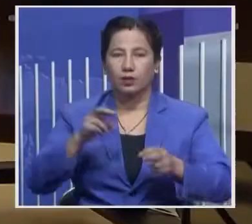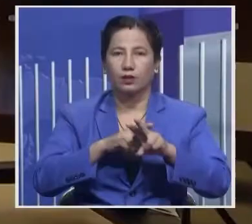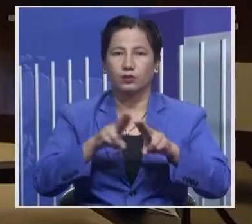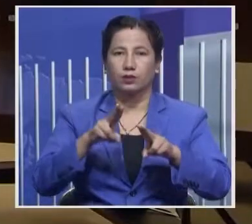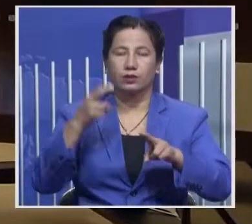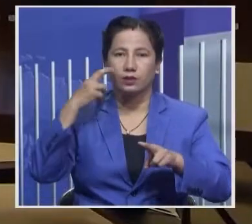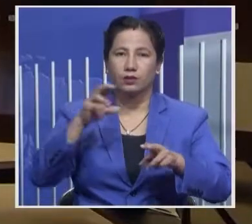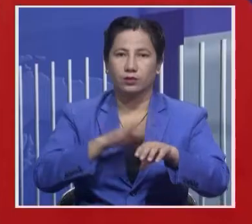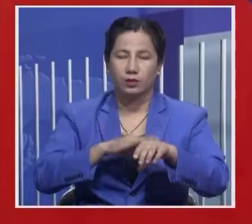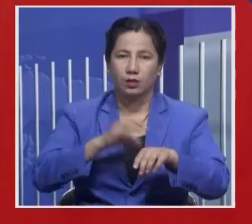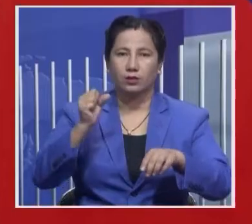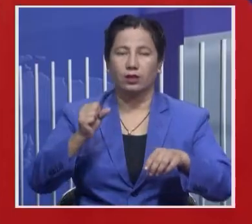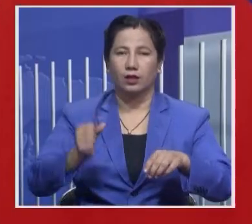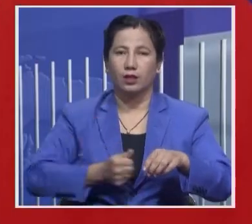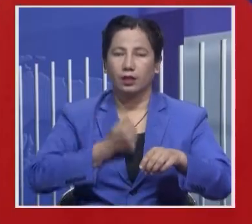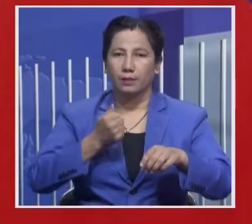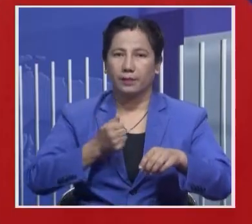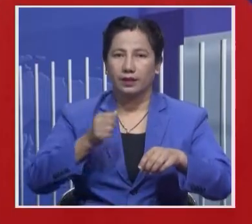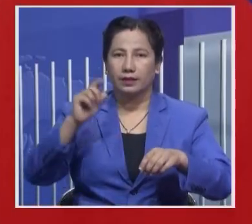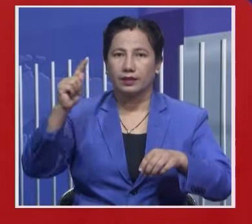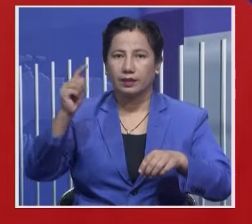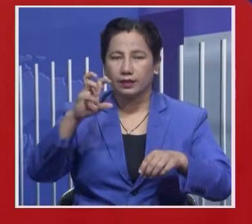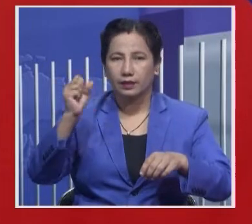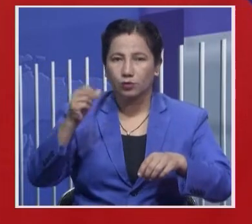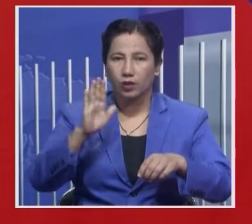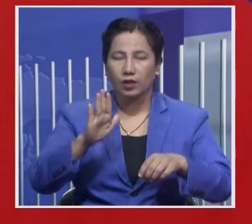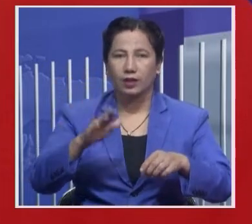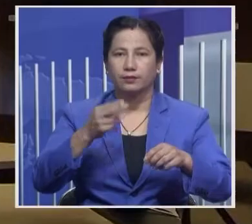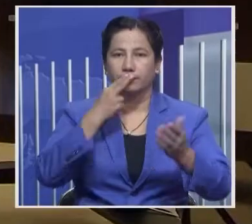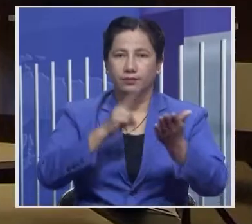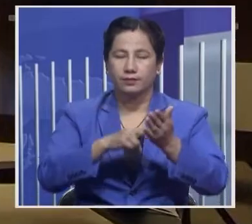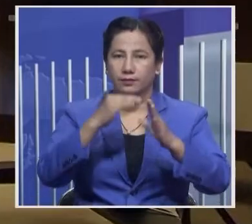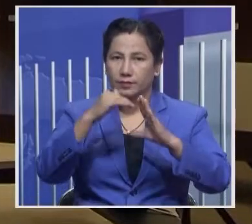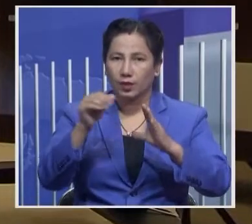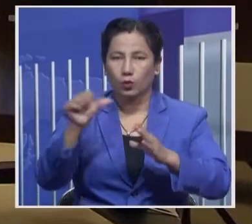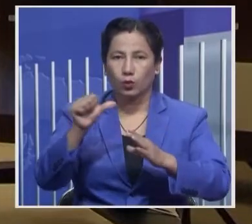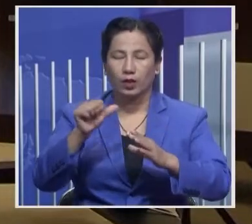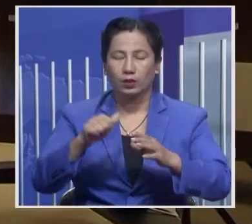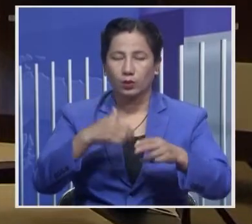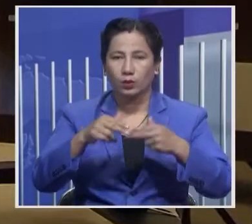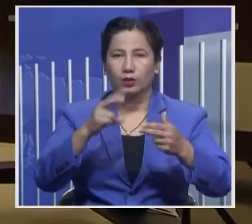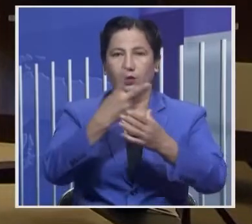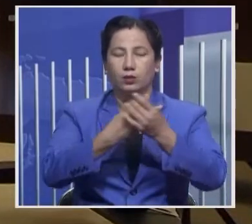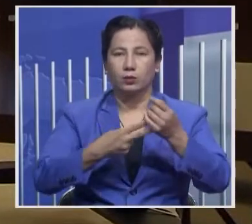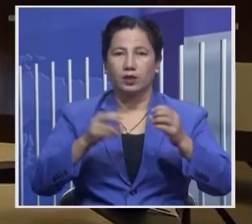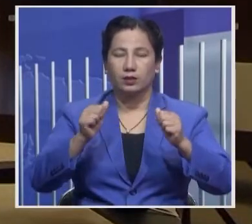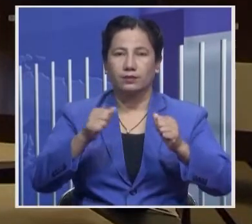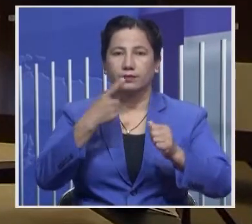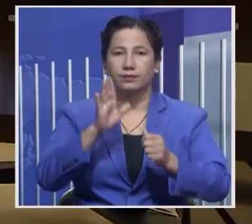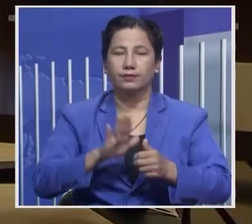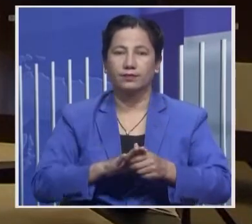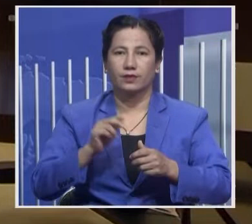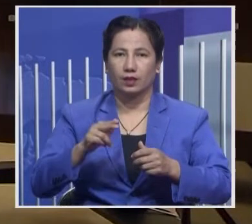स्वतन्त्रता दिवसका अवसरमा आफ्ना समकक्षी किम जोङ उनलाई पत्र लेख पठाउँदै उहाँले उक्त कदम दुवै देशको हितमा हुने बताउनु भएको